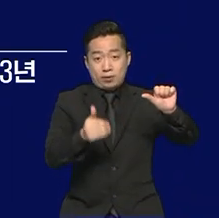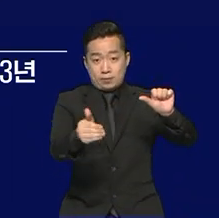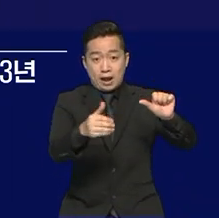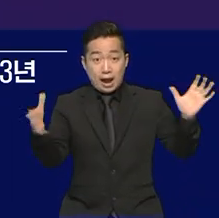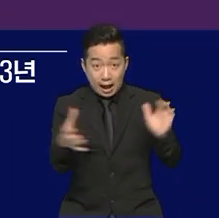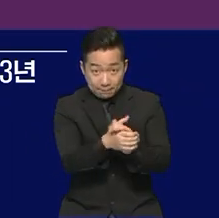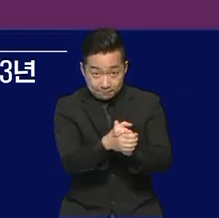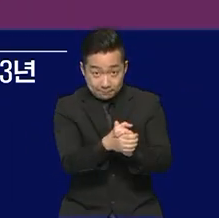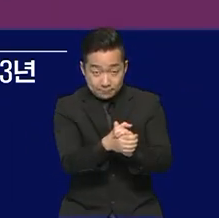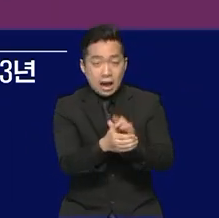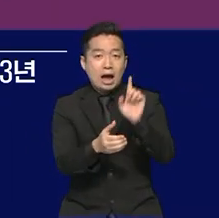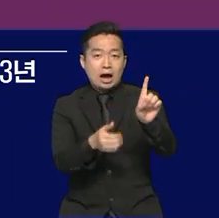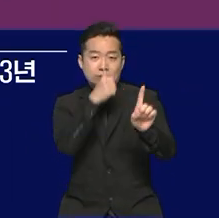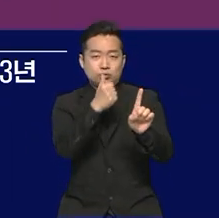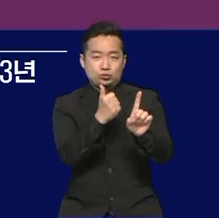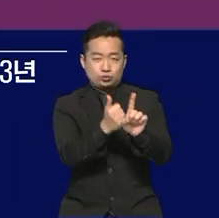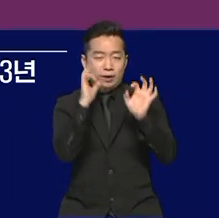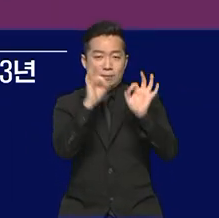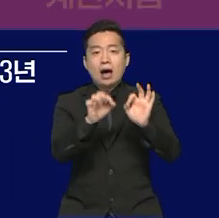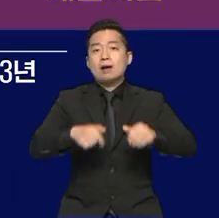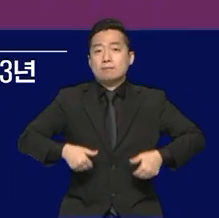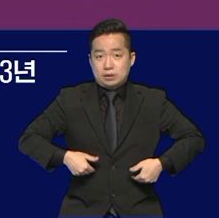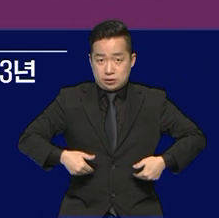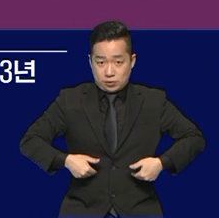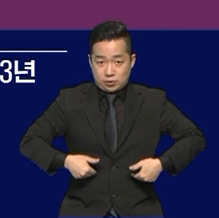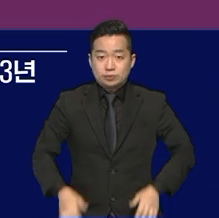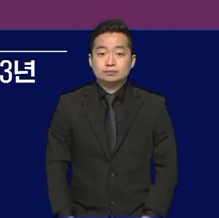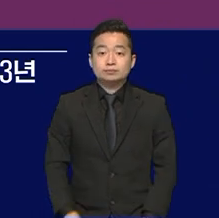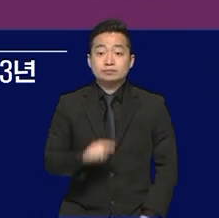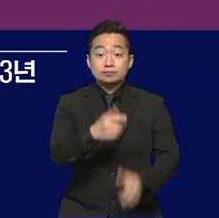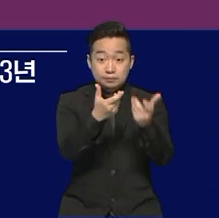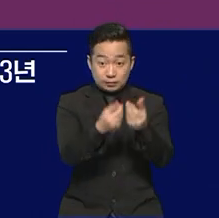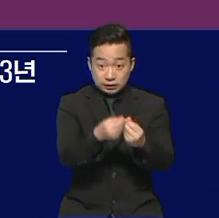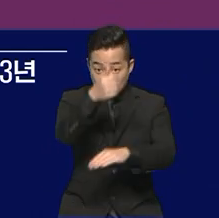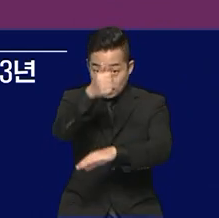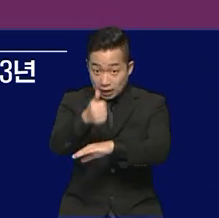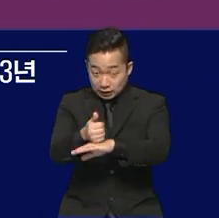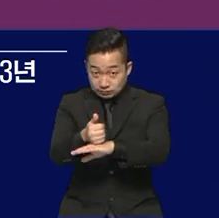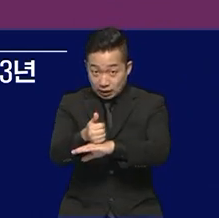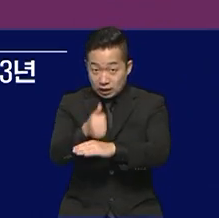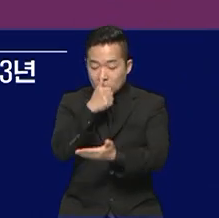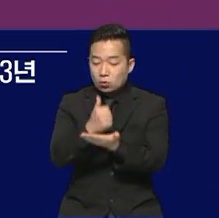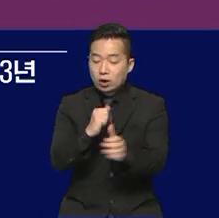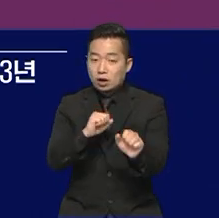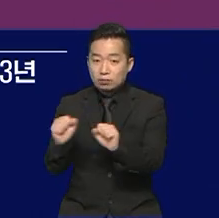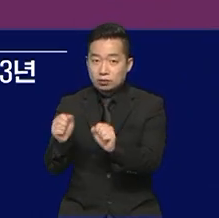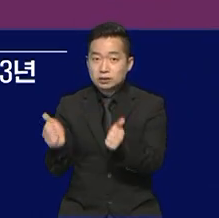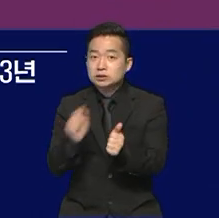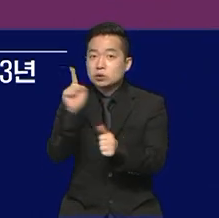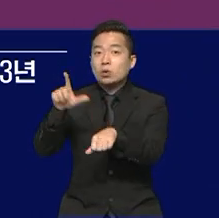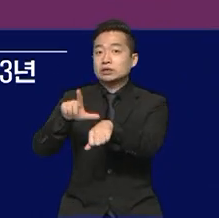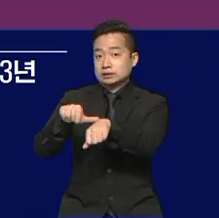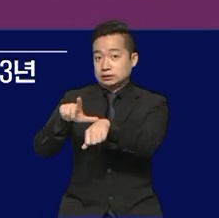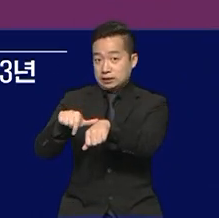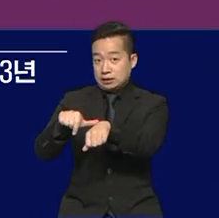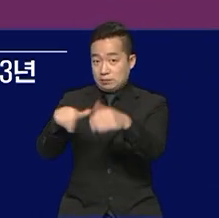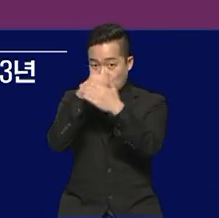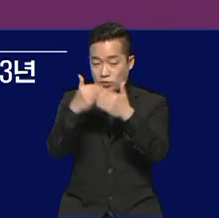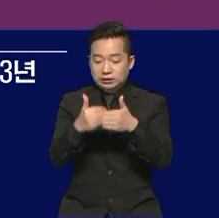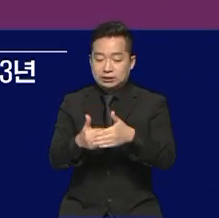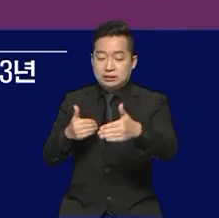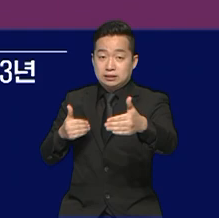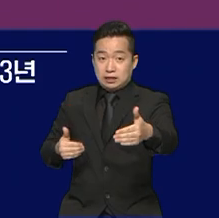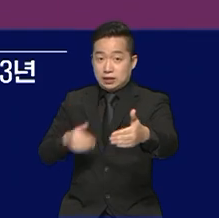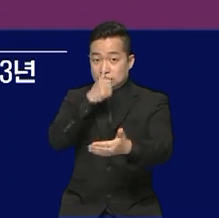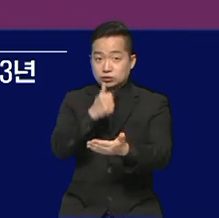포괄해 하나의 범죄로 봐야 한다고 주장했습니다. 이럴 경우 마지막 범행을 기준으로 공소시효가 계산돼 전체 기간의